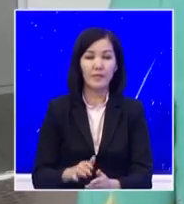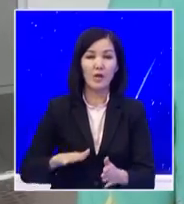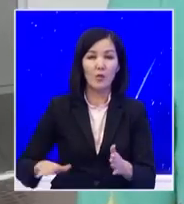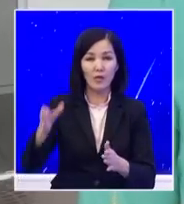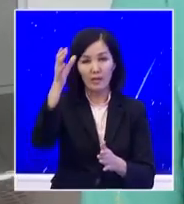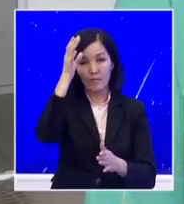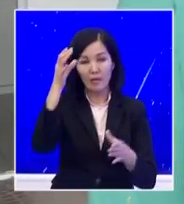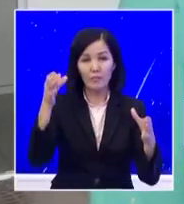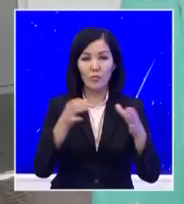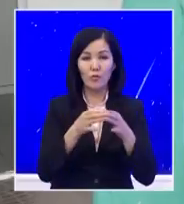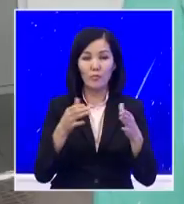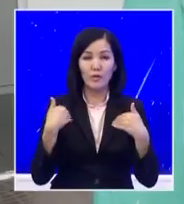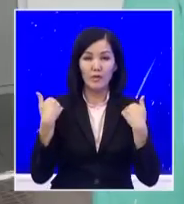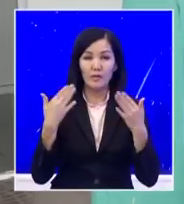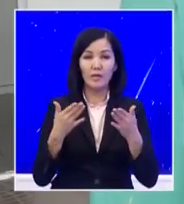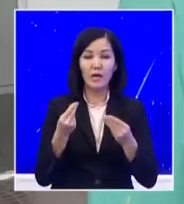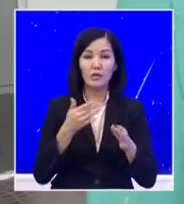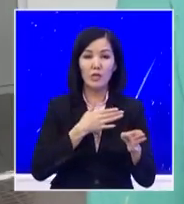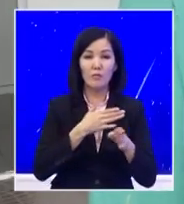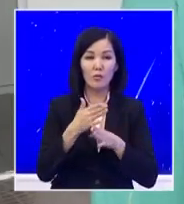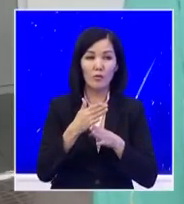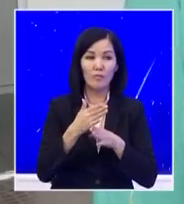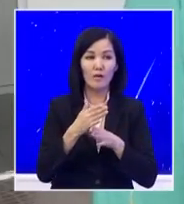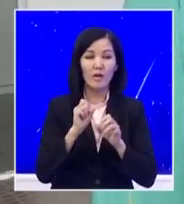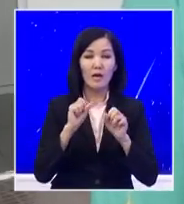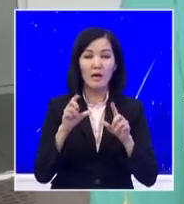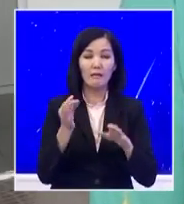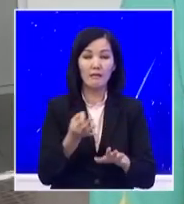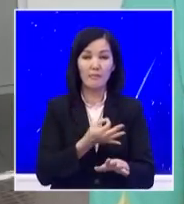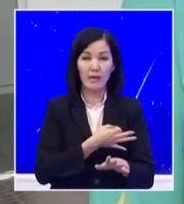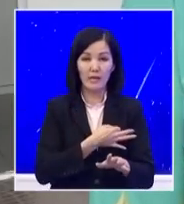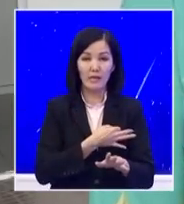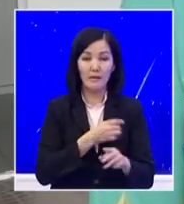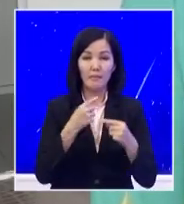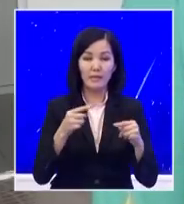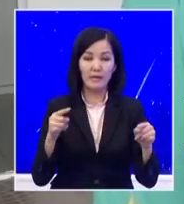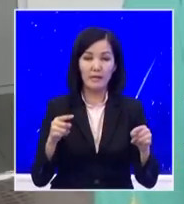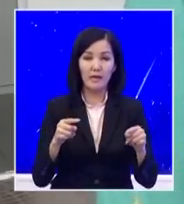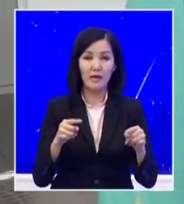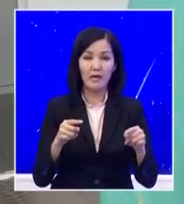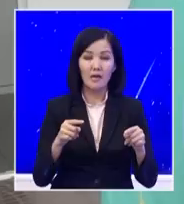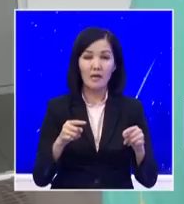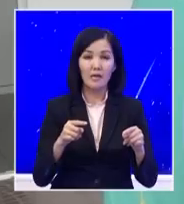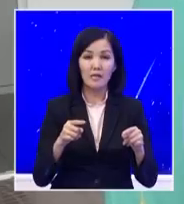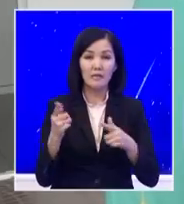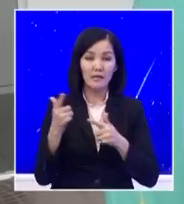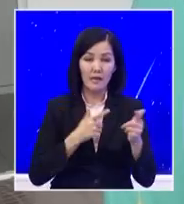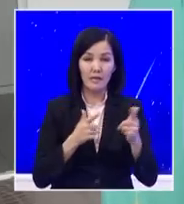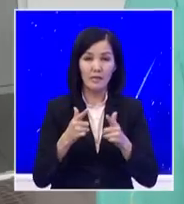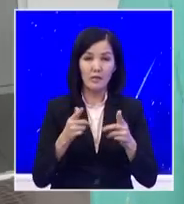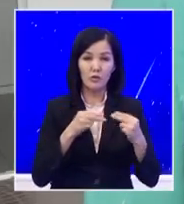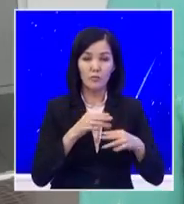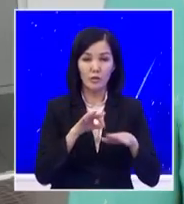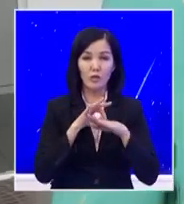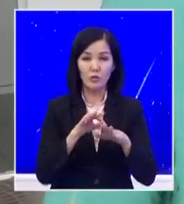бөлімі тарапынан да біз қаржы бөліп, осы алтын белгі басқа да оқушыларға дайындық жұмыстарын жүргіздік.